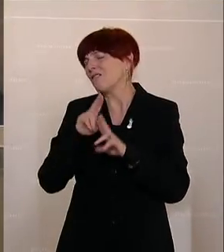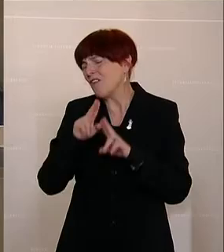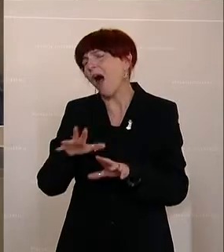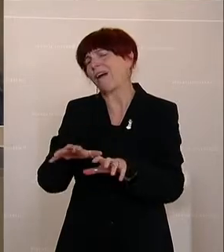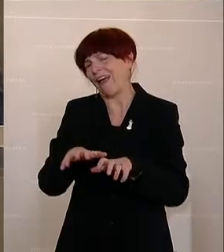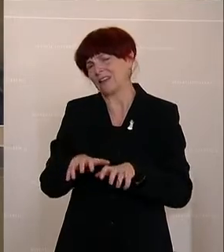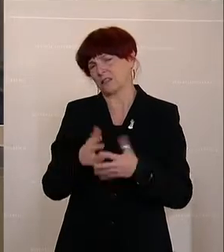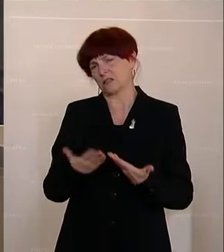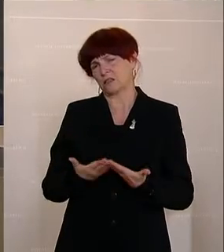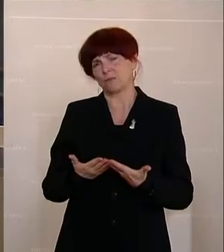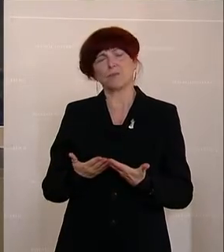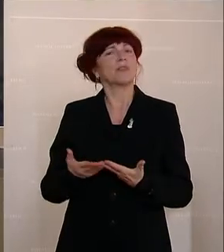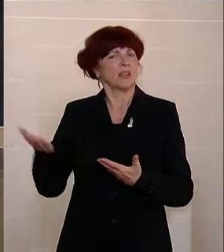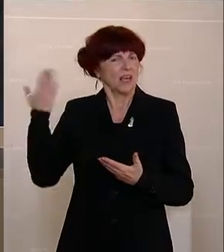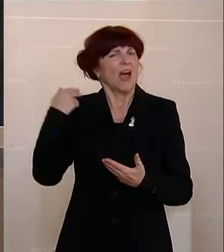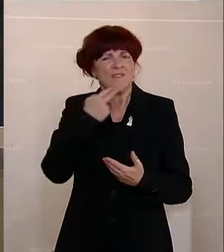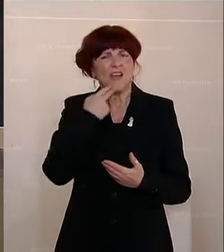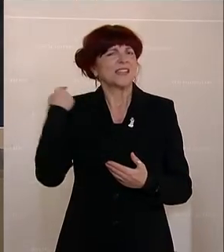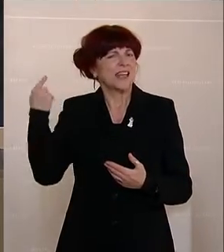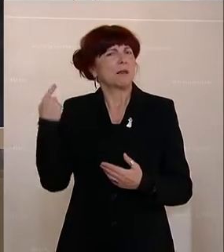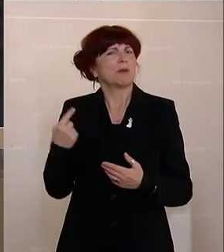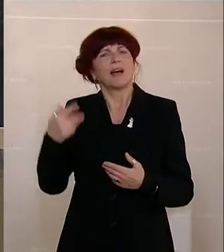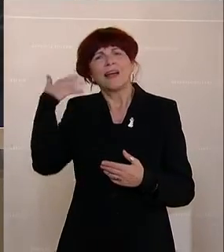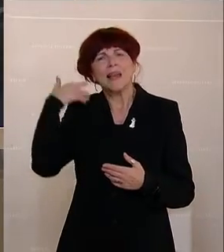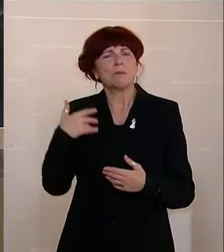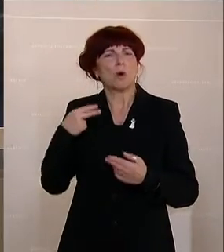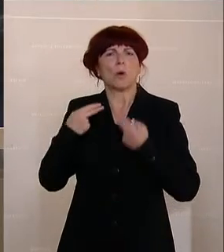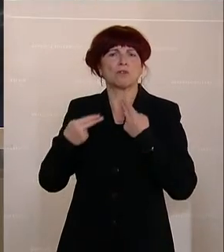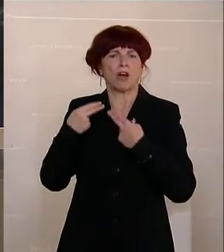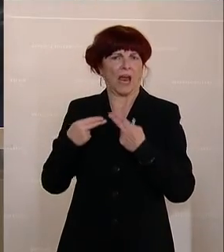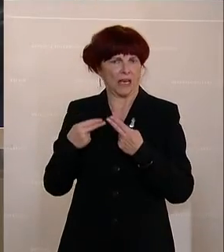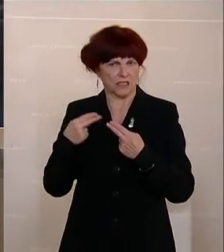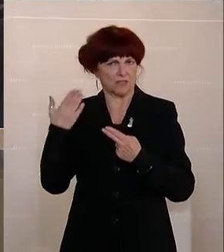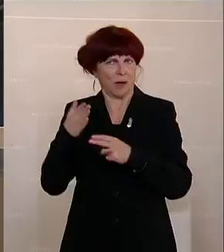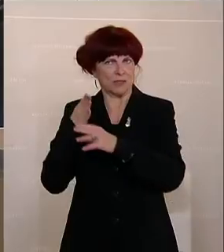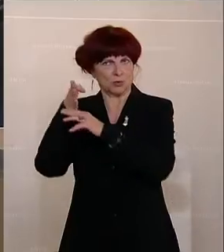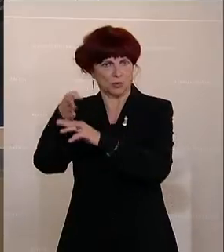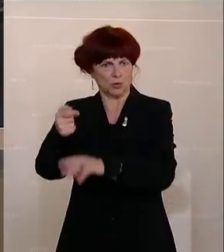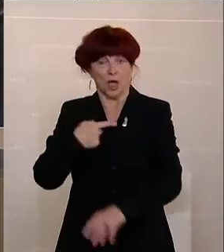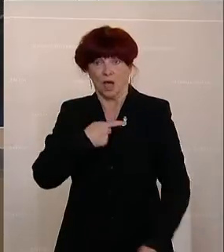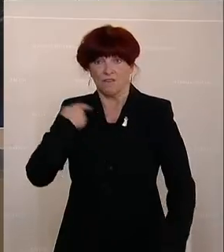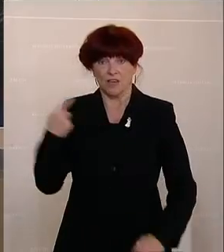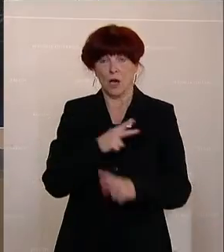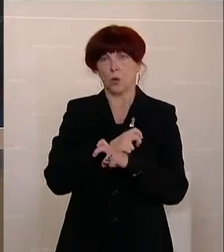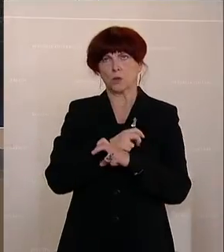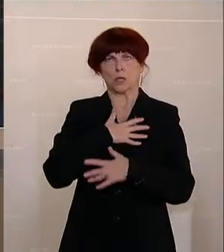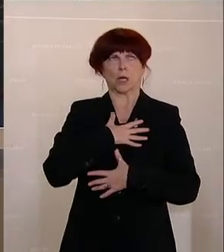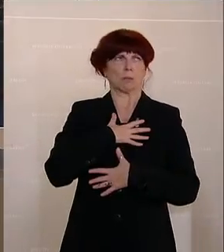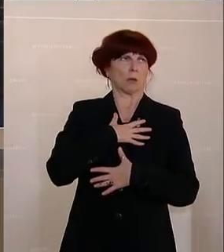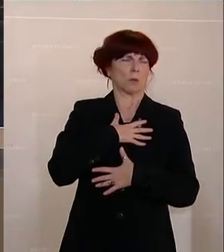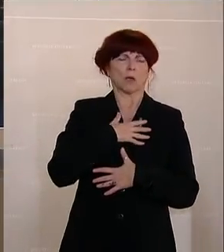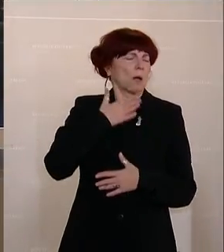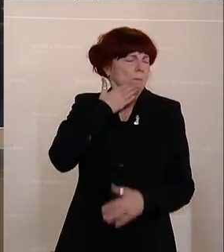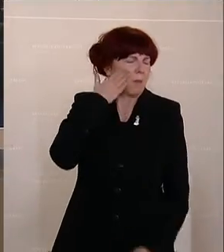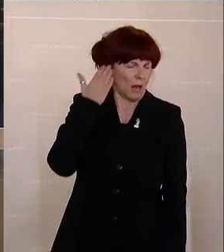auch bei der Klimakonferenz waren, können das bestätigen, wie erbärmlich wir hier im internationalen Vergleich sind, vor allem im europäischen Vergleich sind.